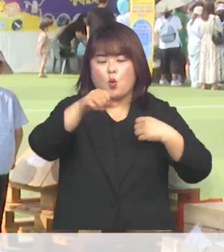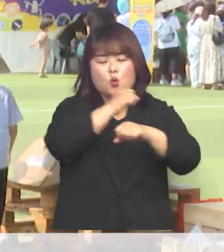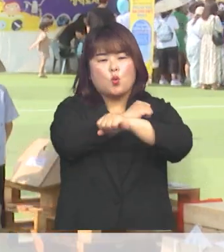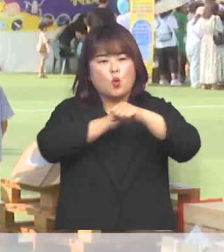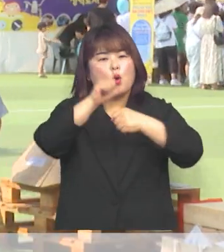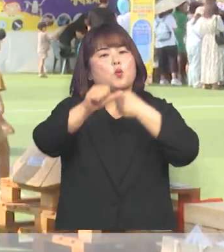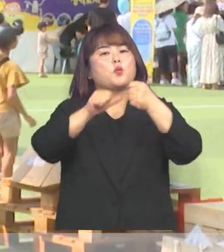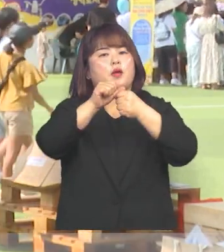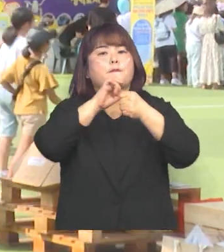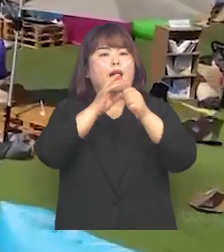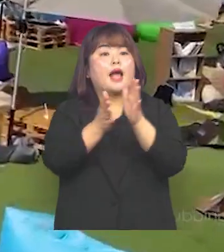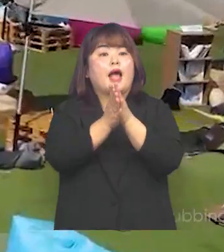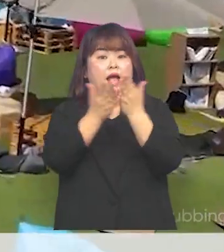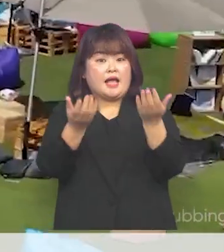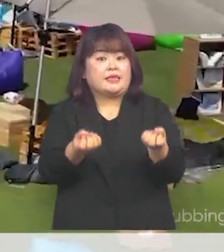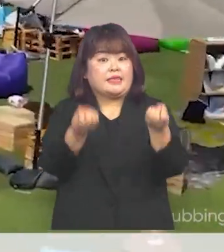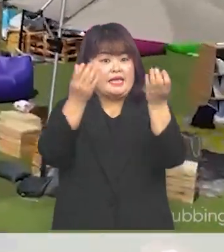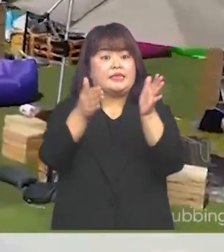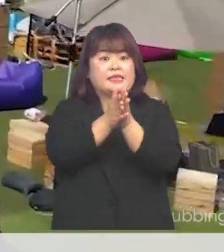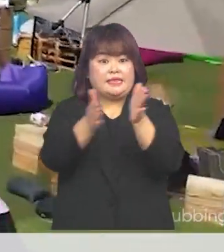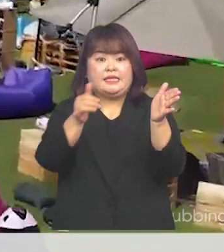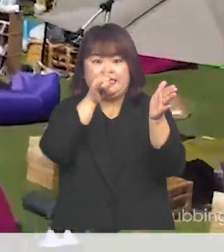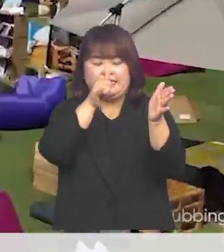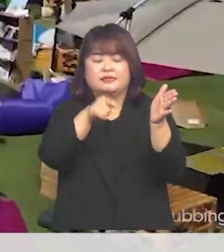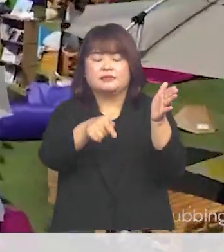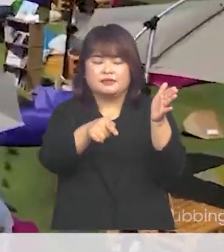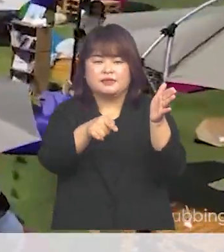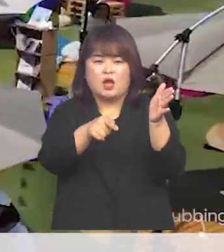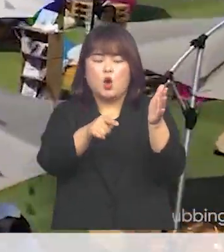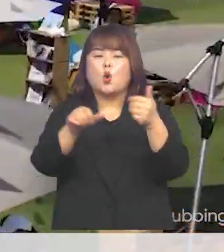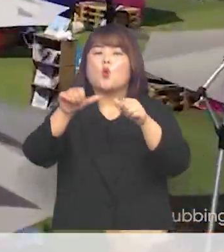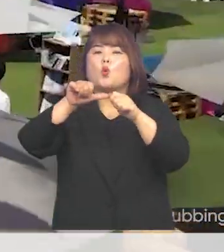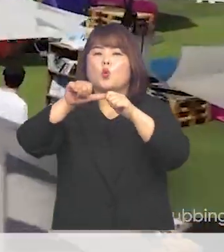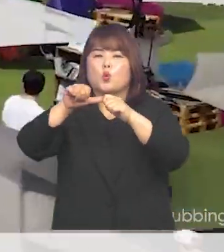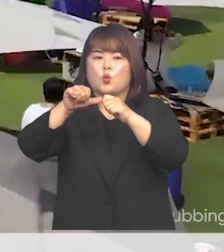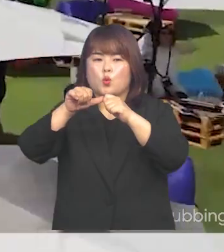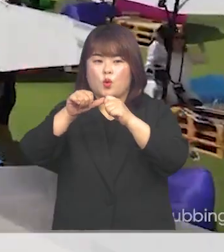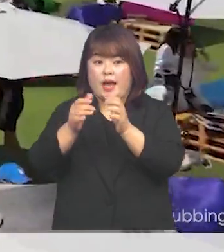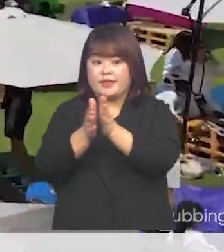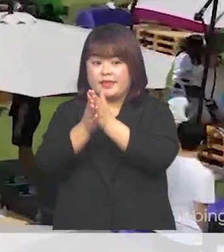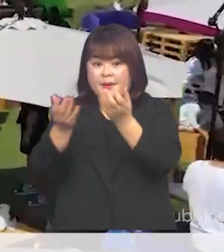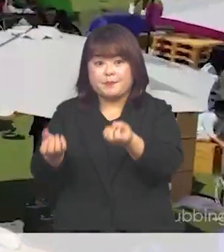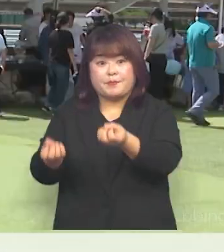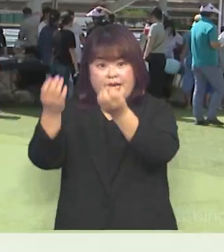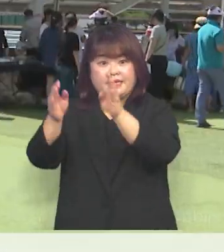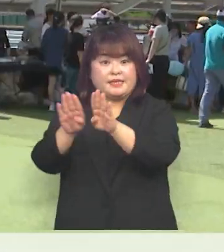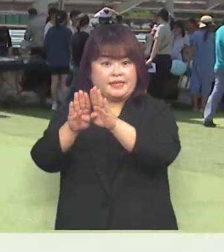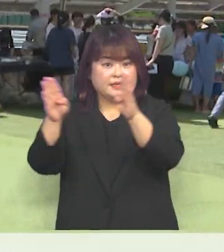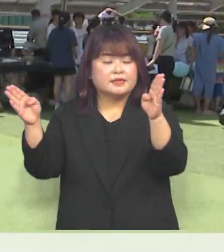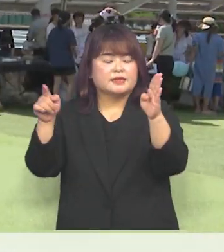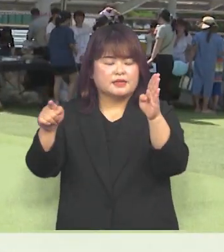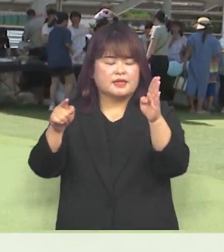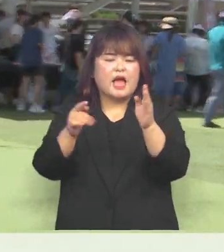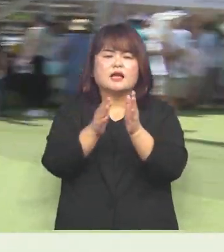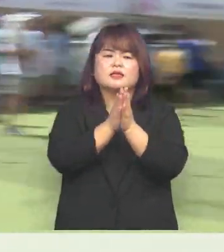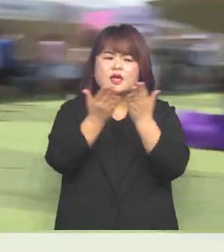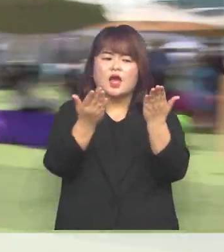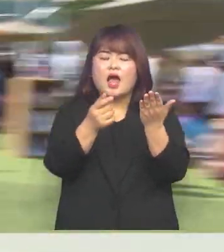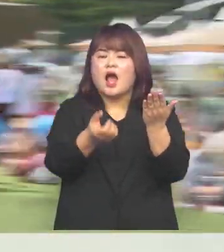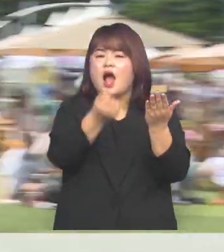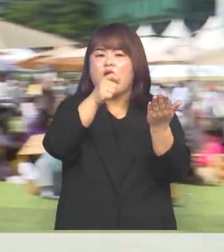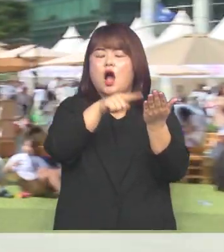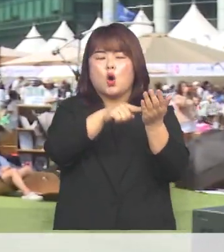페스티벌을 열었습니다. 시청 하늘광장에서 제5회 용인 북 페스티벌이 열렸습니다. 책으로 꽃피우는